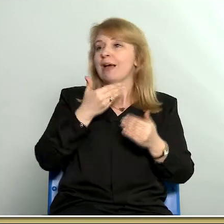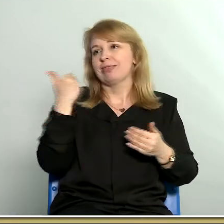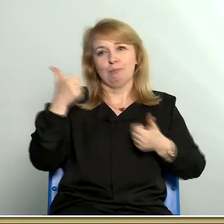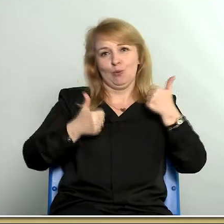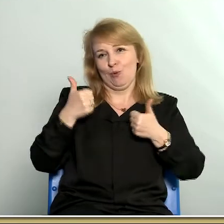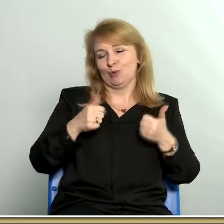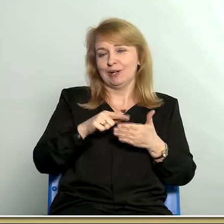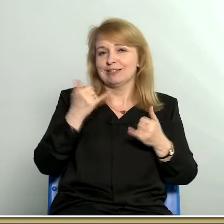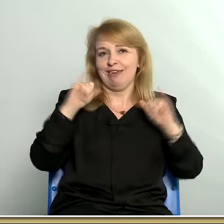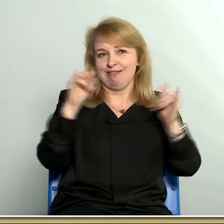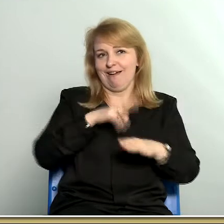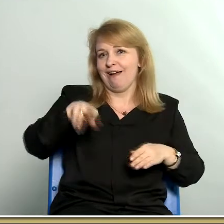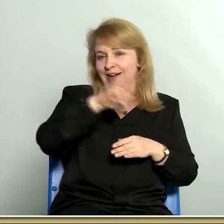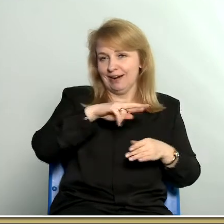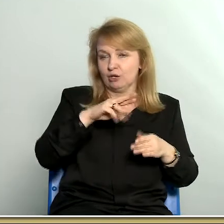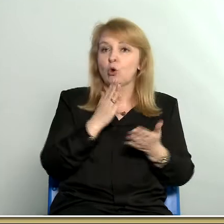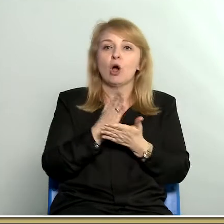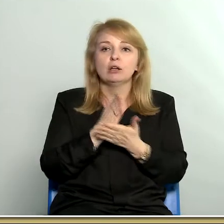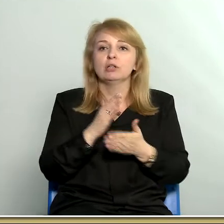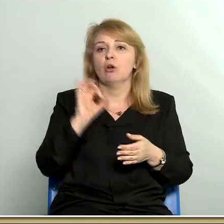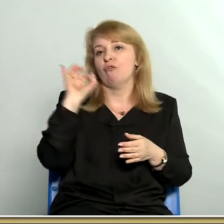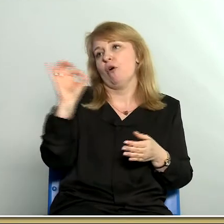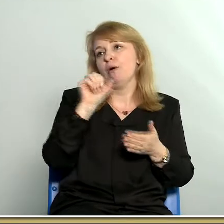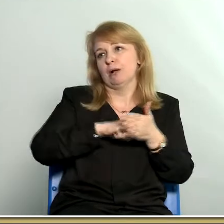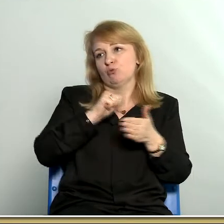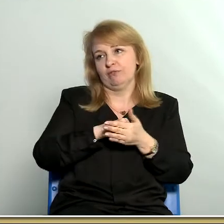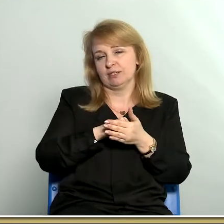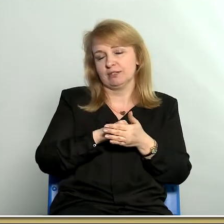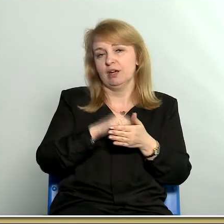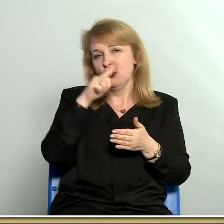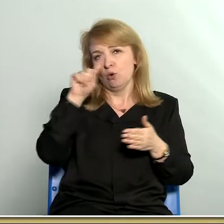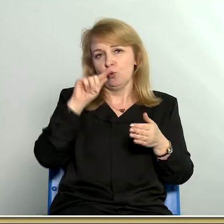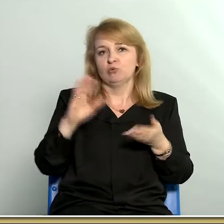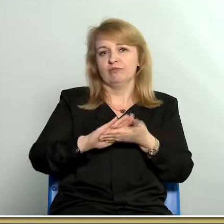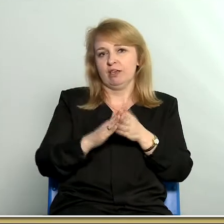beneficjentami z innych regionów, będą konkurować tylko z mazowieckimi beneficjentami.